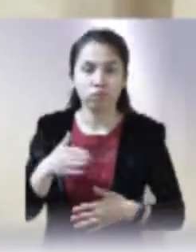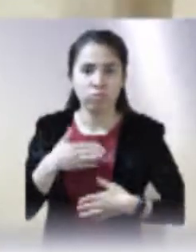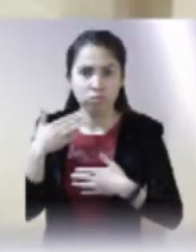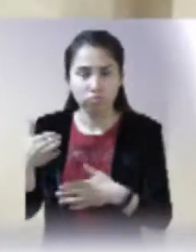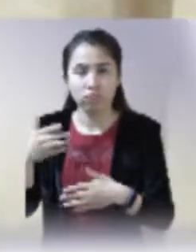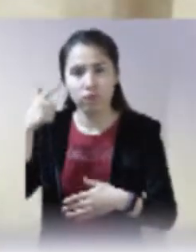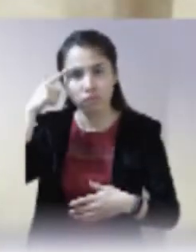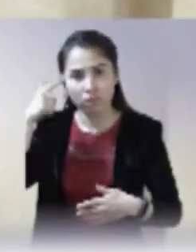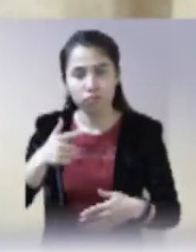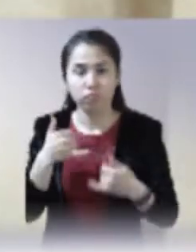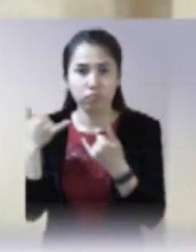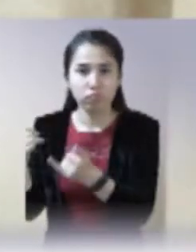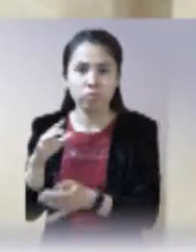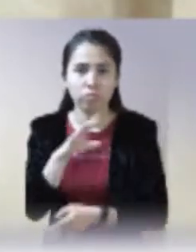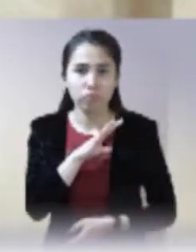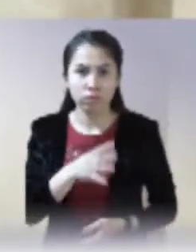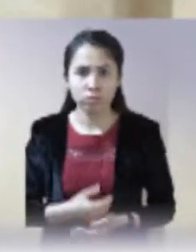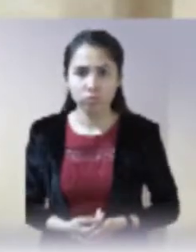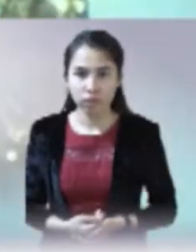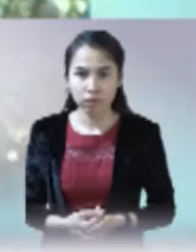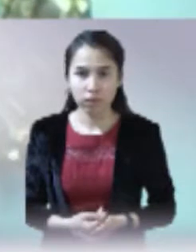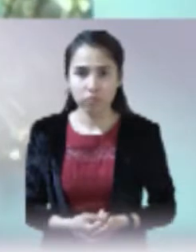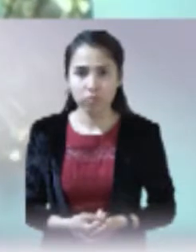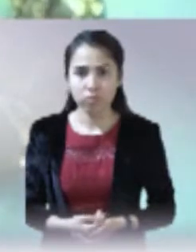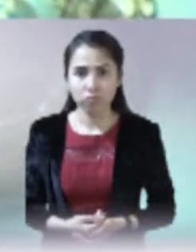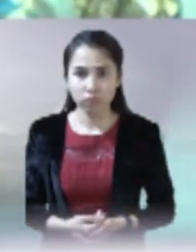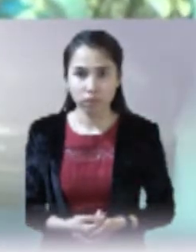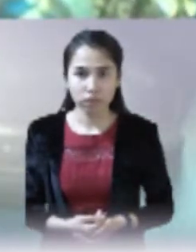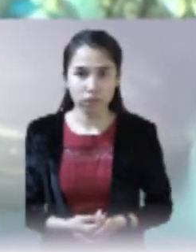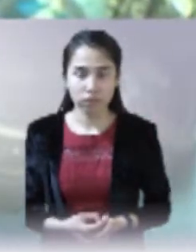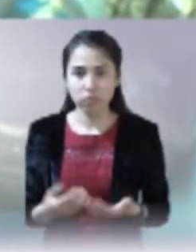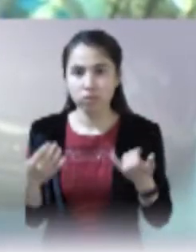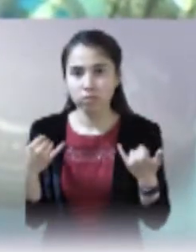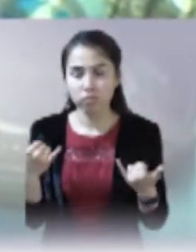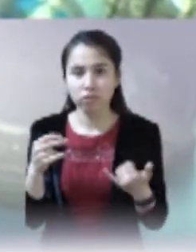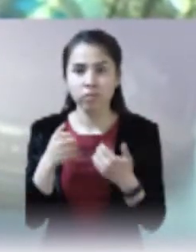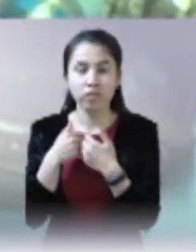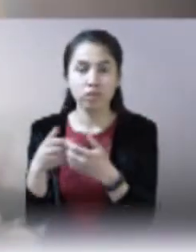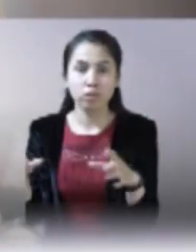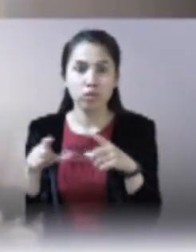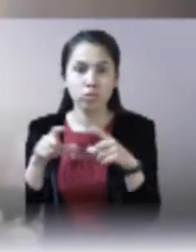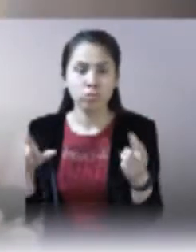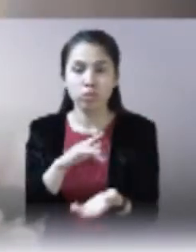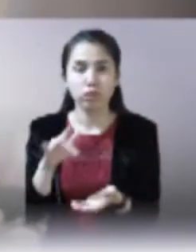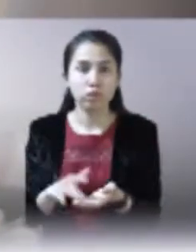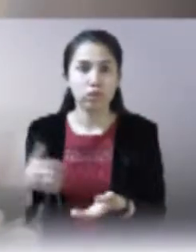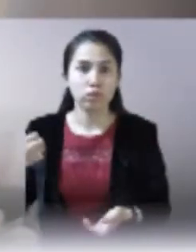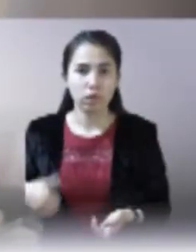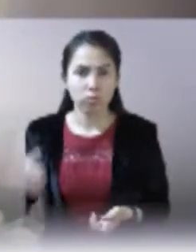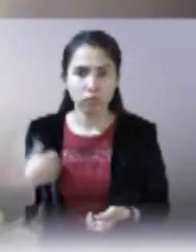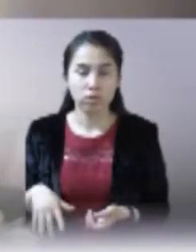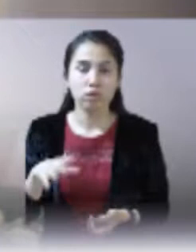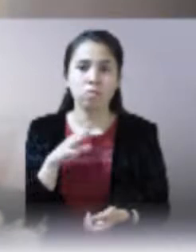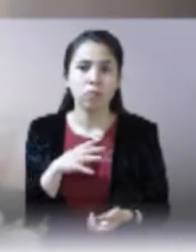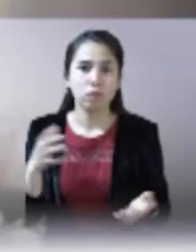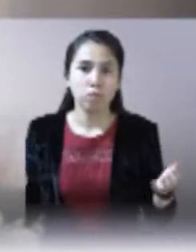каждый на своем рабочем месте не чтит наши госсимволы? Кроме того, в ходе проверки было установлено, что символы вдобавок используются не в приглядном виде, в